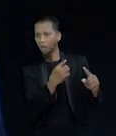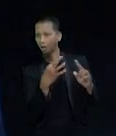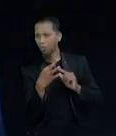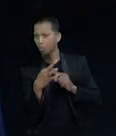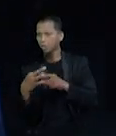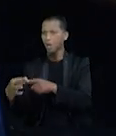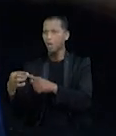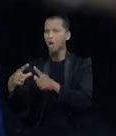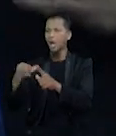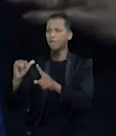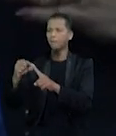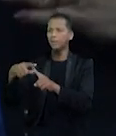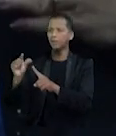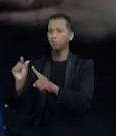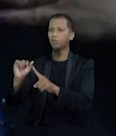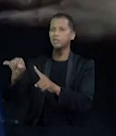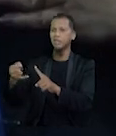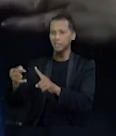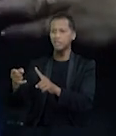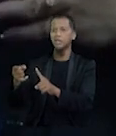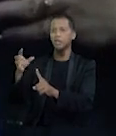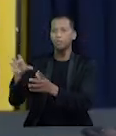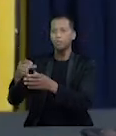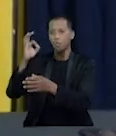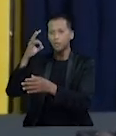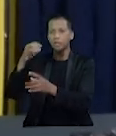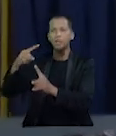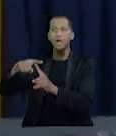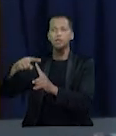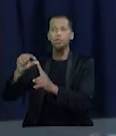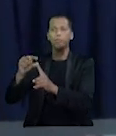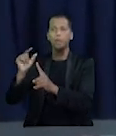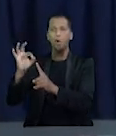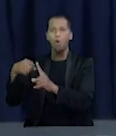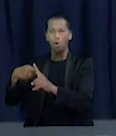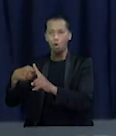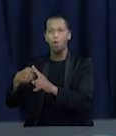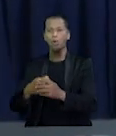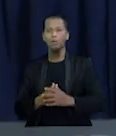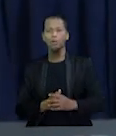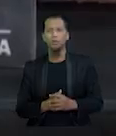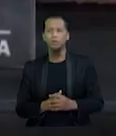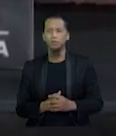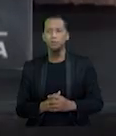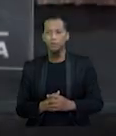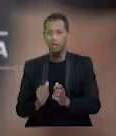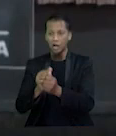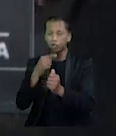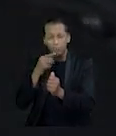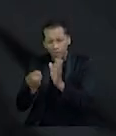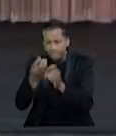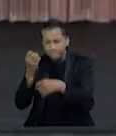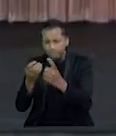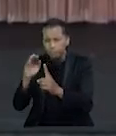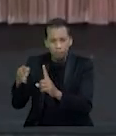anggota Polres Tanjung Priok dari pengungkapan ini akhirnya terungkap bahwa narkoba